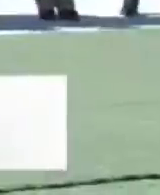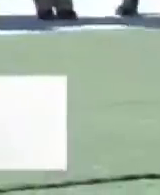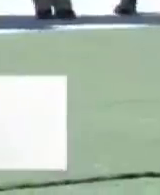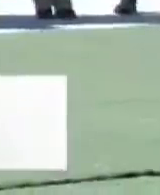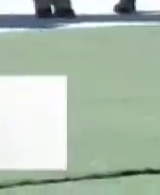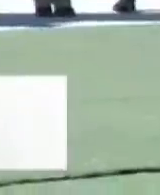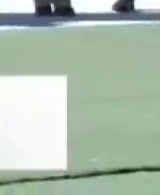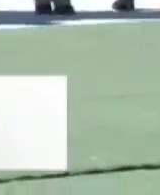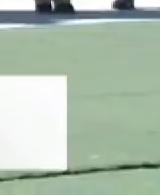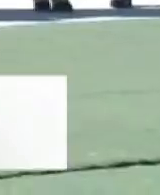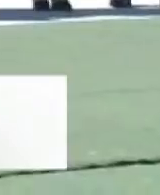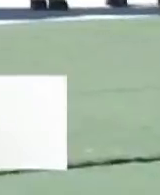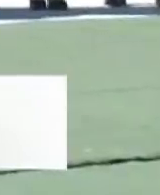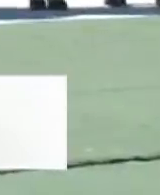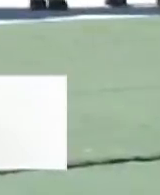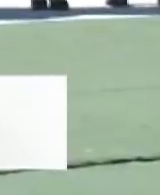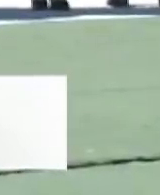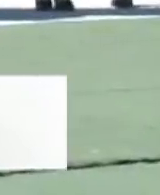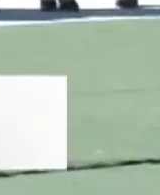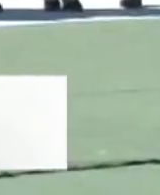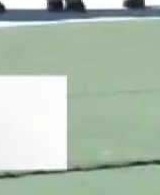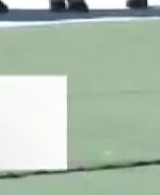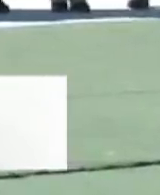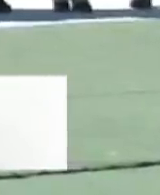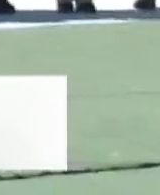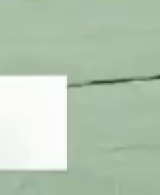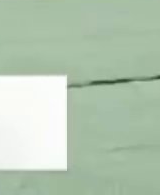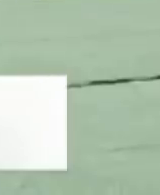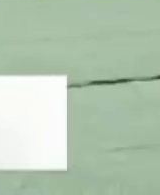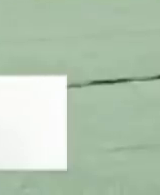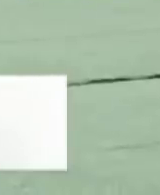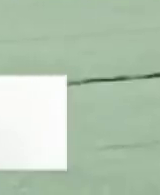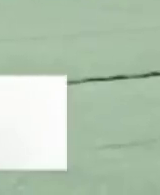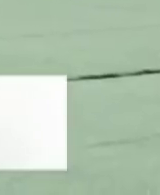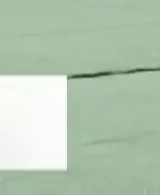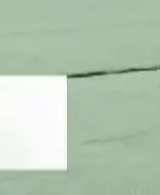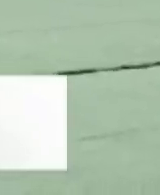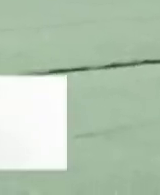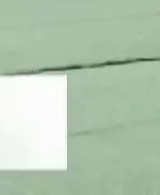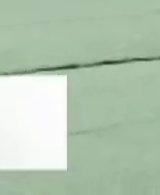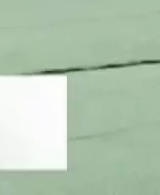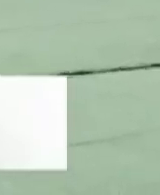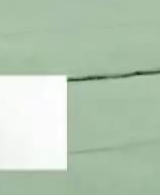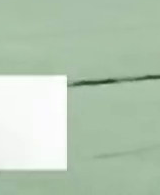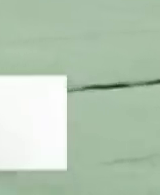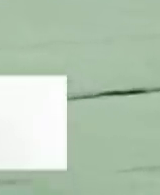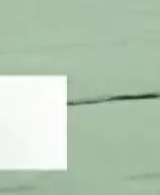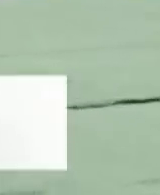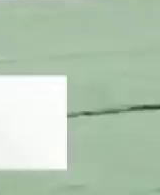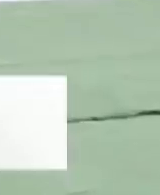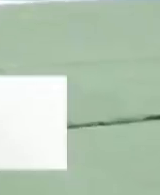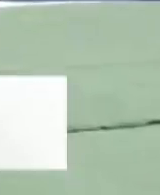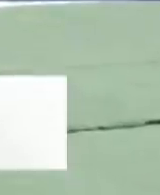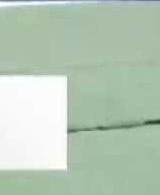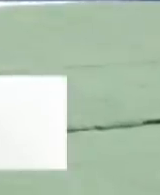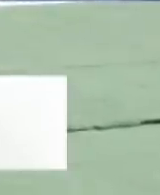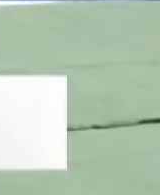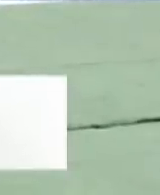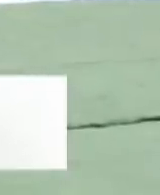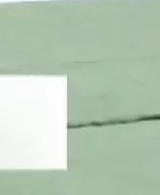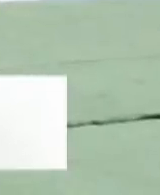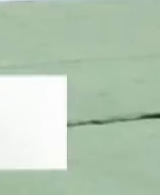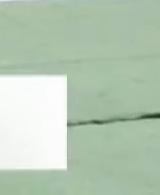хаалтчаар Бугантын Батсайхан нар тоглоо. Энэ удаагийн тэмцээний нээлтийн ажиллагаанд Сэлэн аймгийн Мэгэмэр спортын оронд багтмөх Канад улсын